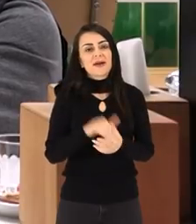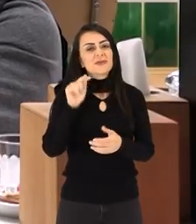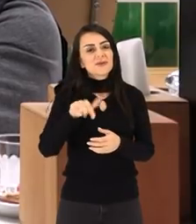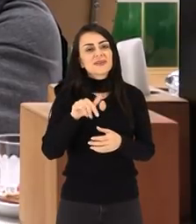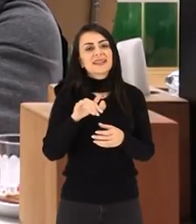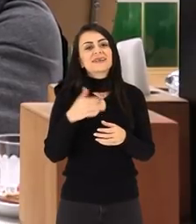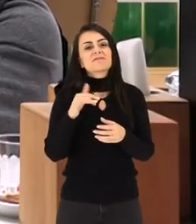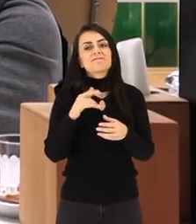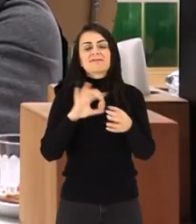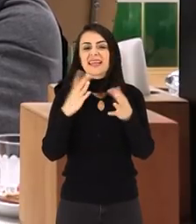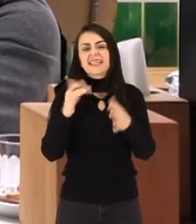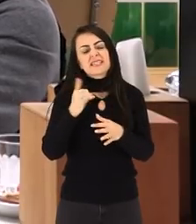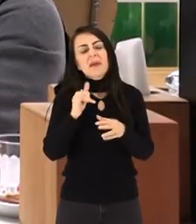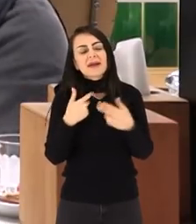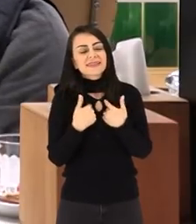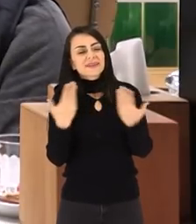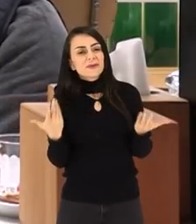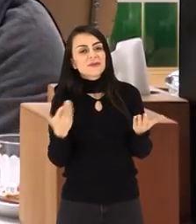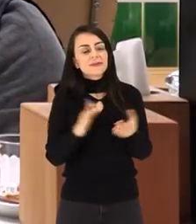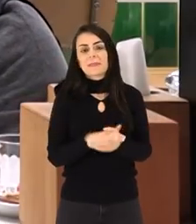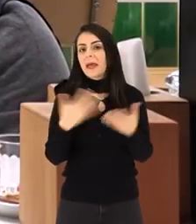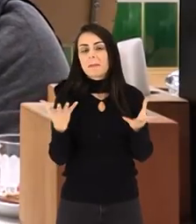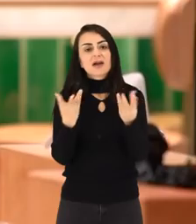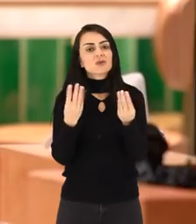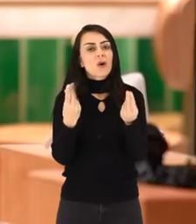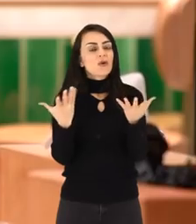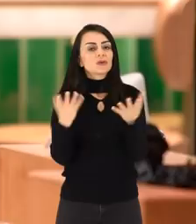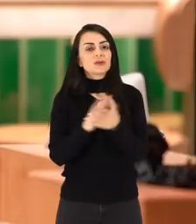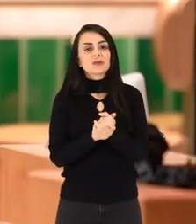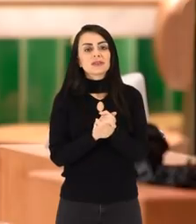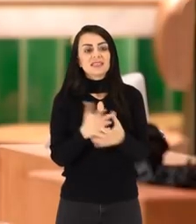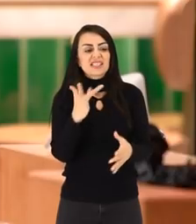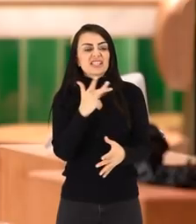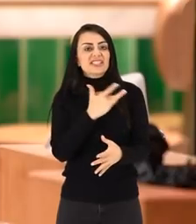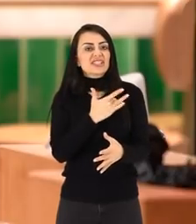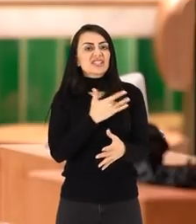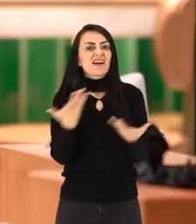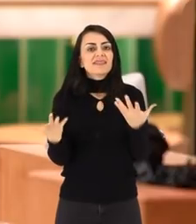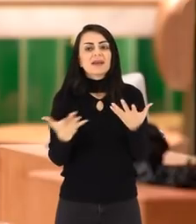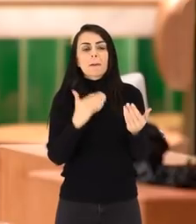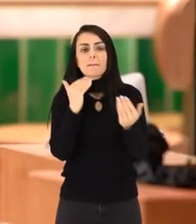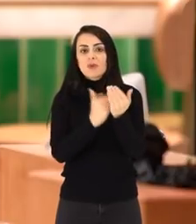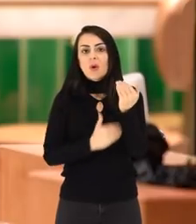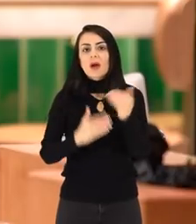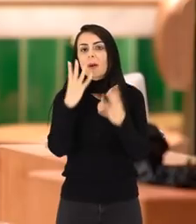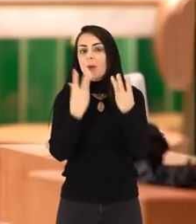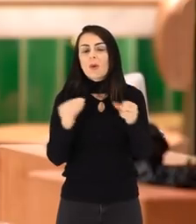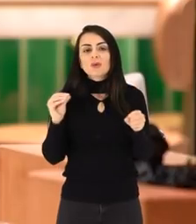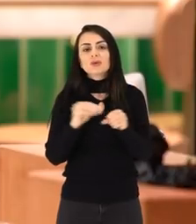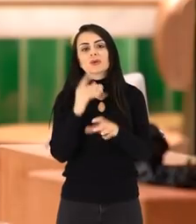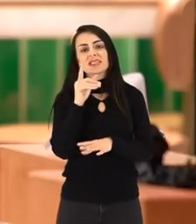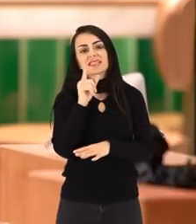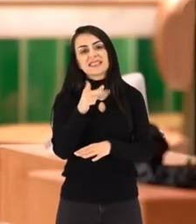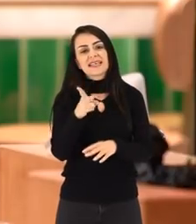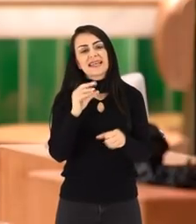da uzun olmamızı istiyorlar. Aa, biz de güzel. Bununla ilgili şımarıyoruz gerçekten. Çok güzel. Ama Çok böyle kanlı canlı bir yerlere değen bir program